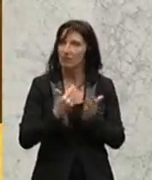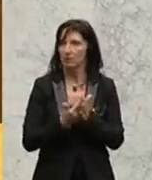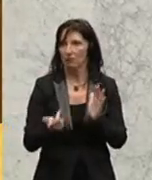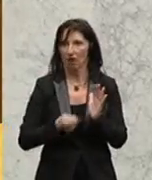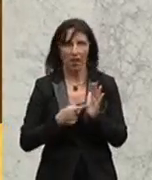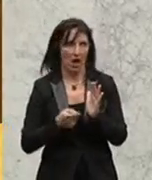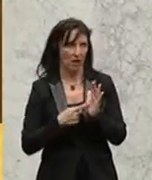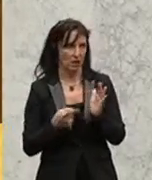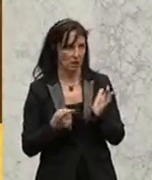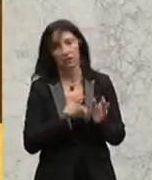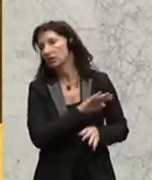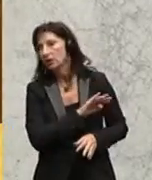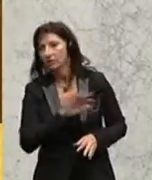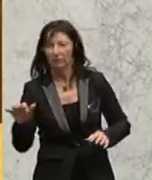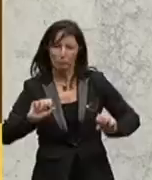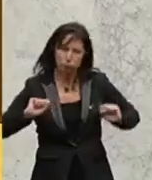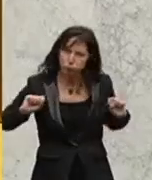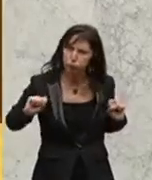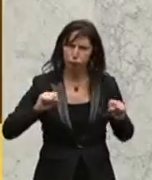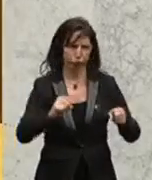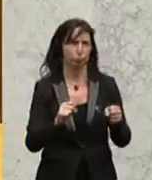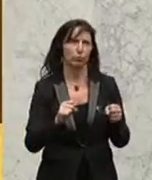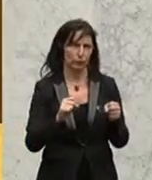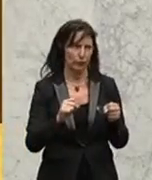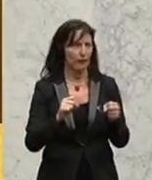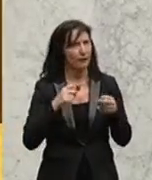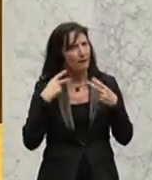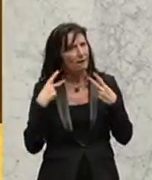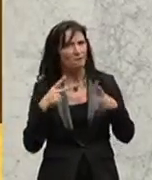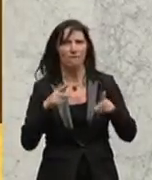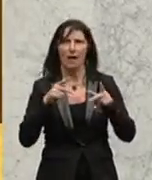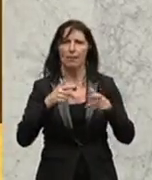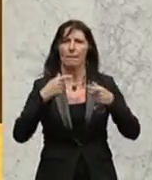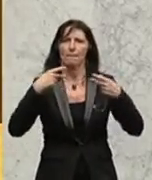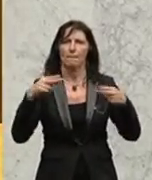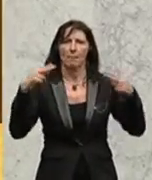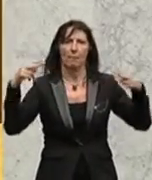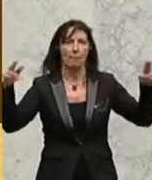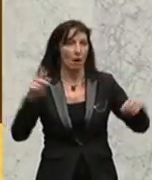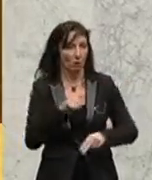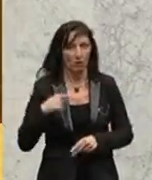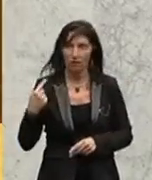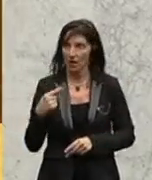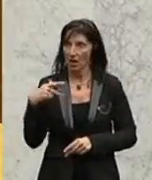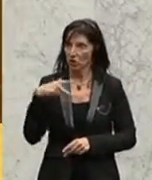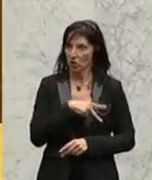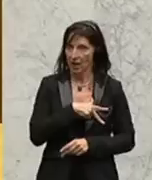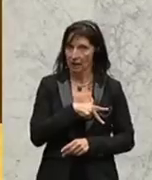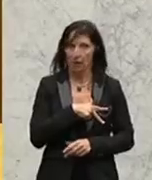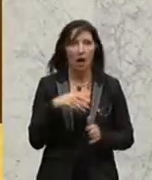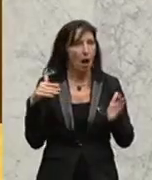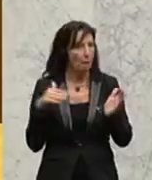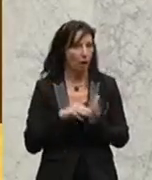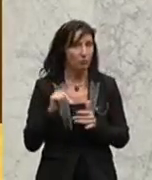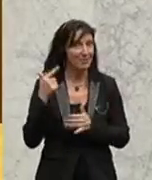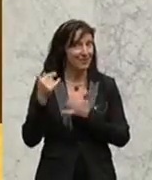braucht volle Kraft für den Ausbau weiterhin. Und wir bleiben als Sozialdemokraten. Wir brauchen das zweite